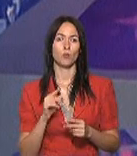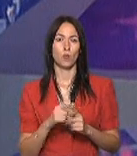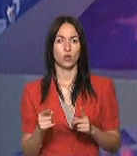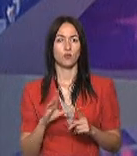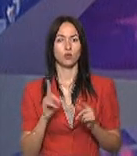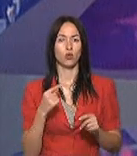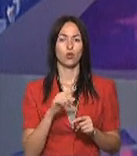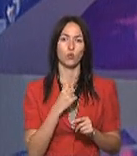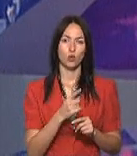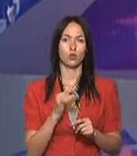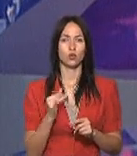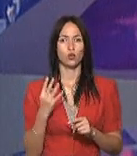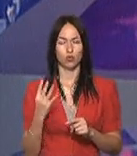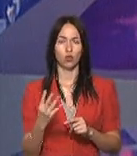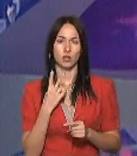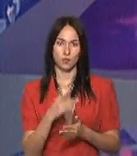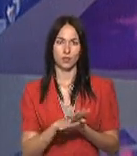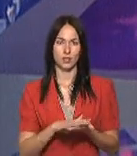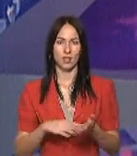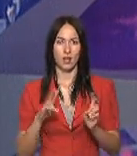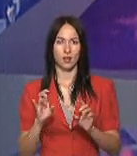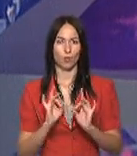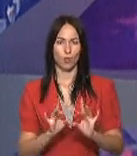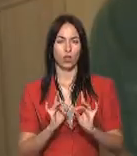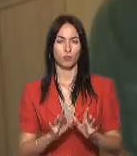школах номер 1 та 4. Софія Цвіткова далі по темі.